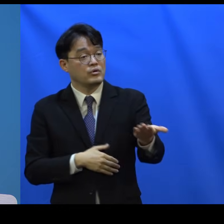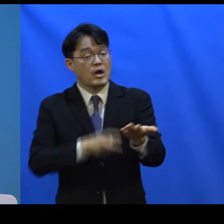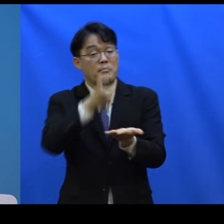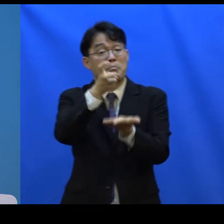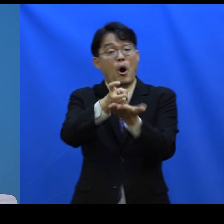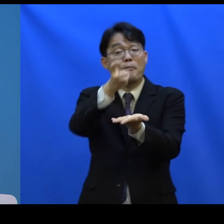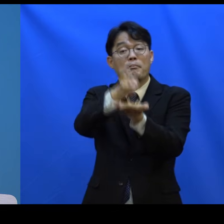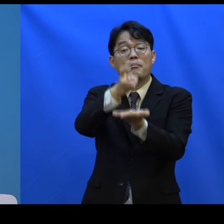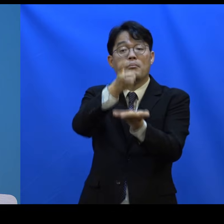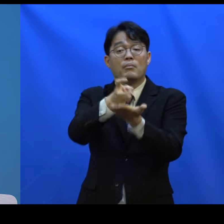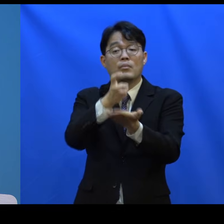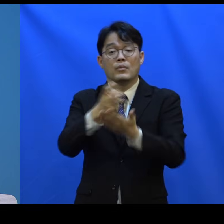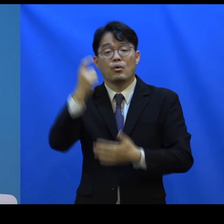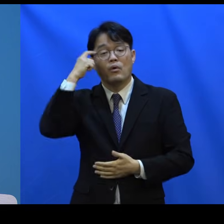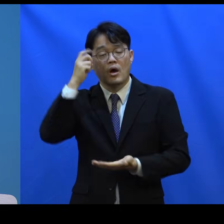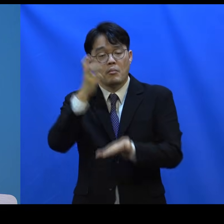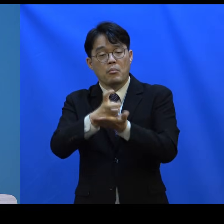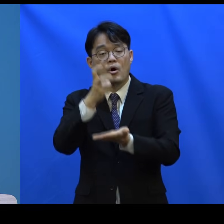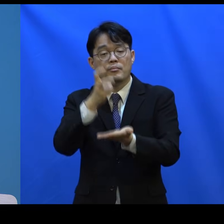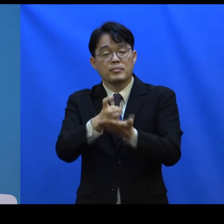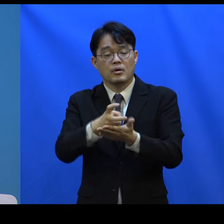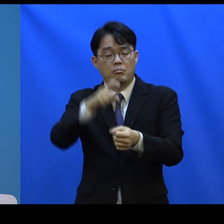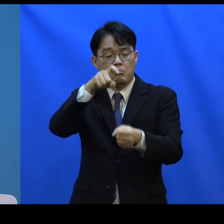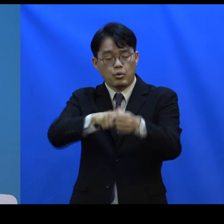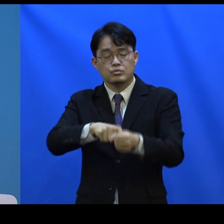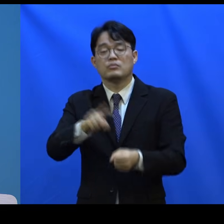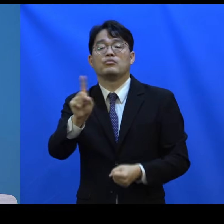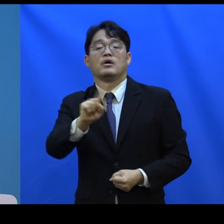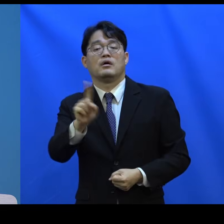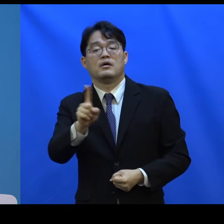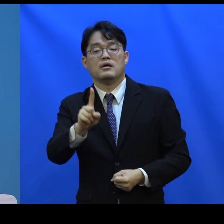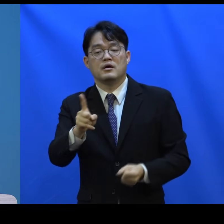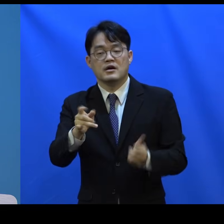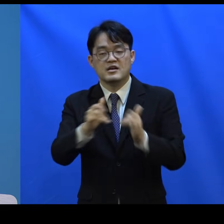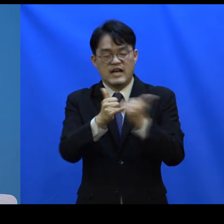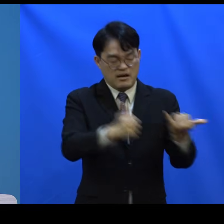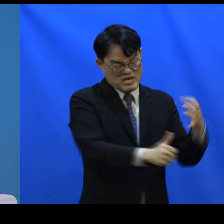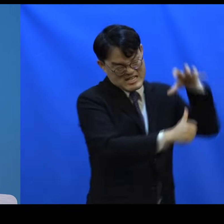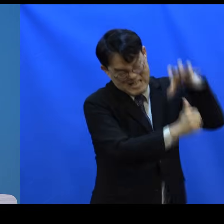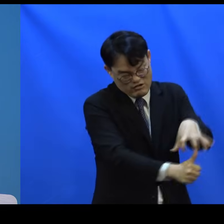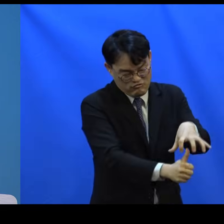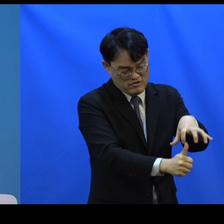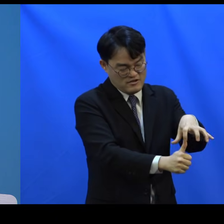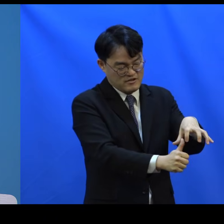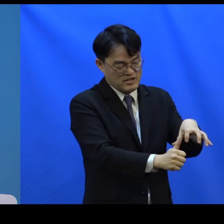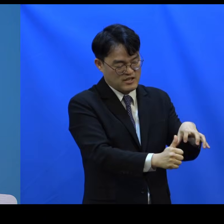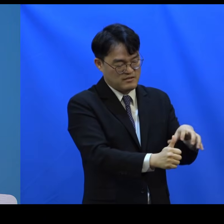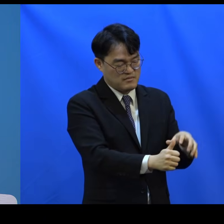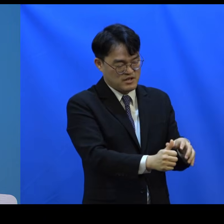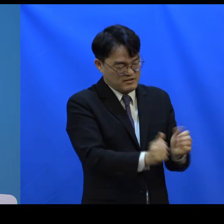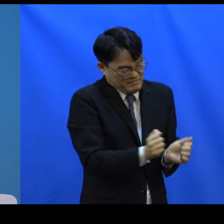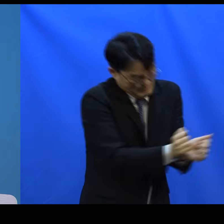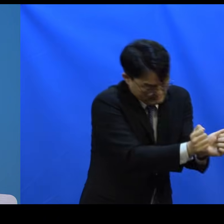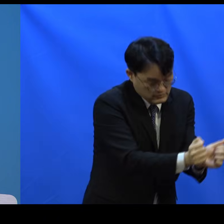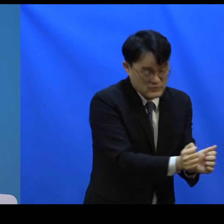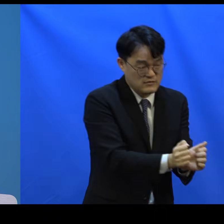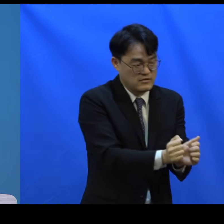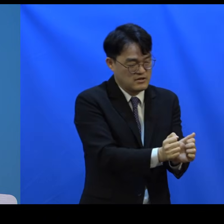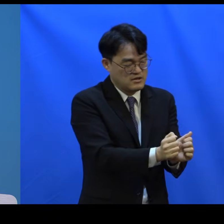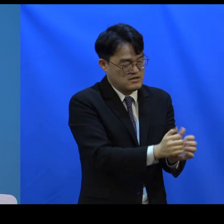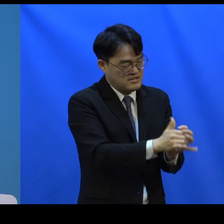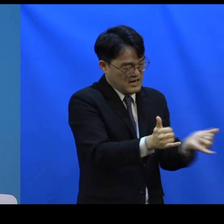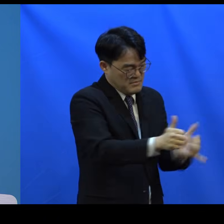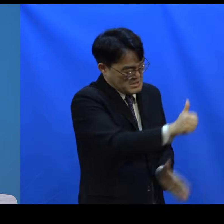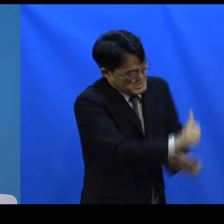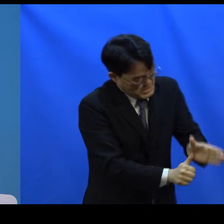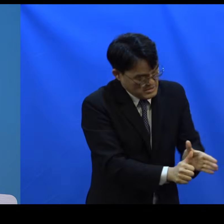존재하는 거예요. 당시 종교 지도자는 법을 위한 법이었습니다. 사람을 살리는 일에 관심이 없었어요. 법은 있었지만 사람을 죽이는 일에